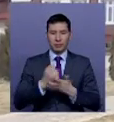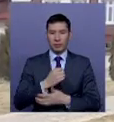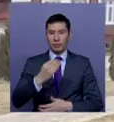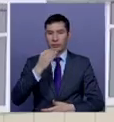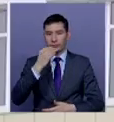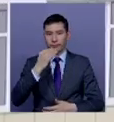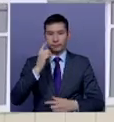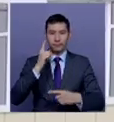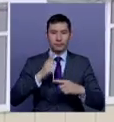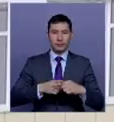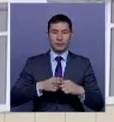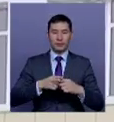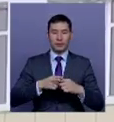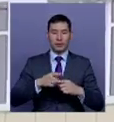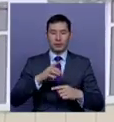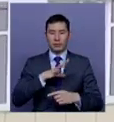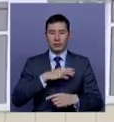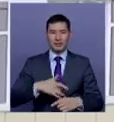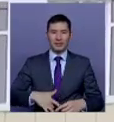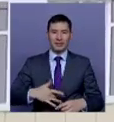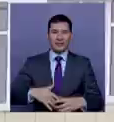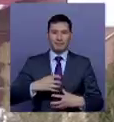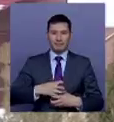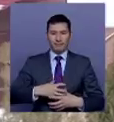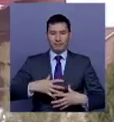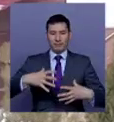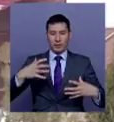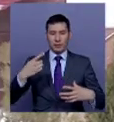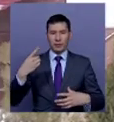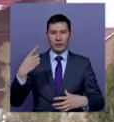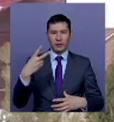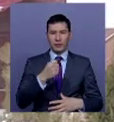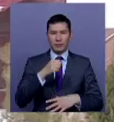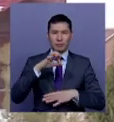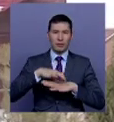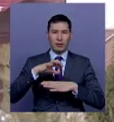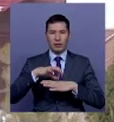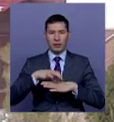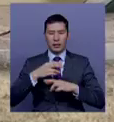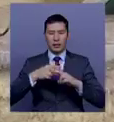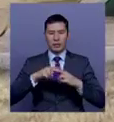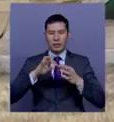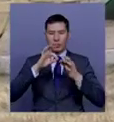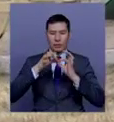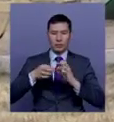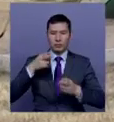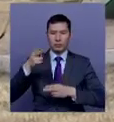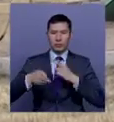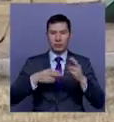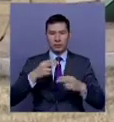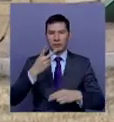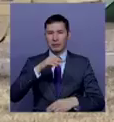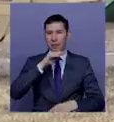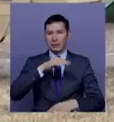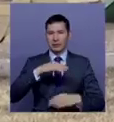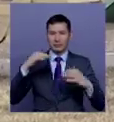орында қалмаған. Салдарынан қыз баланың іш қуысы ісіп, 2-3 апта бойы ауырған. Ал күрделі отаны 2 бірдей бөлімнің